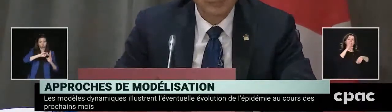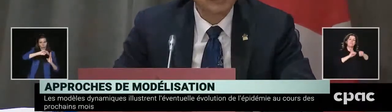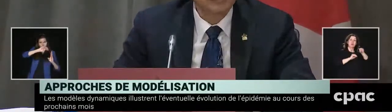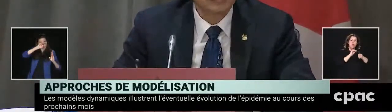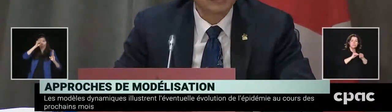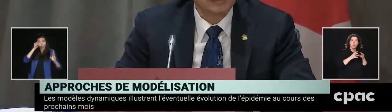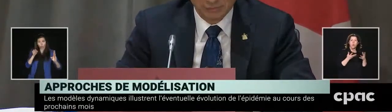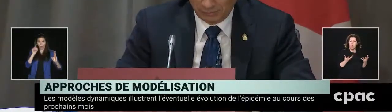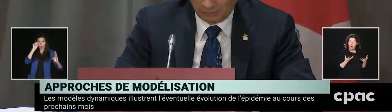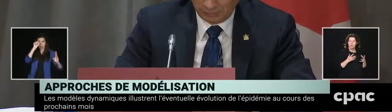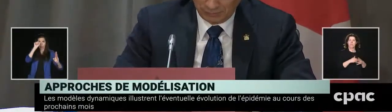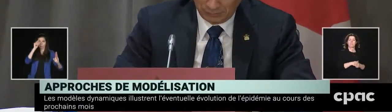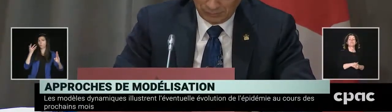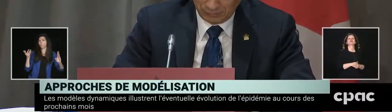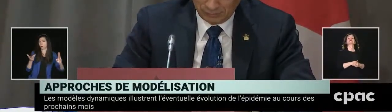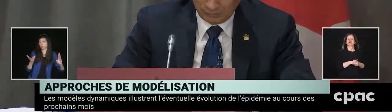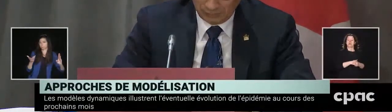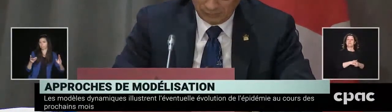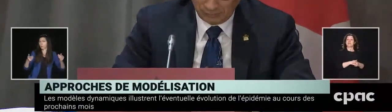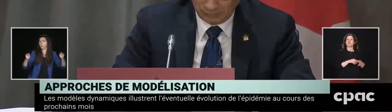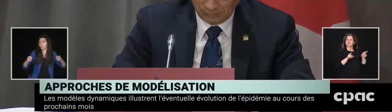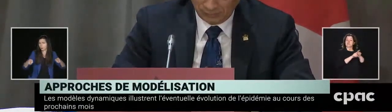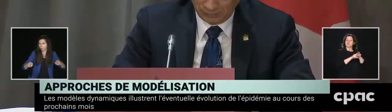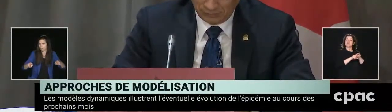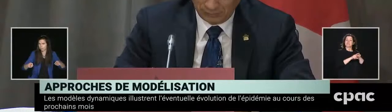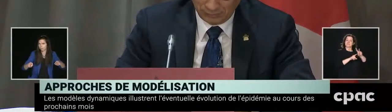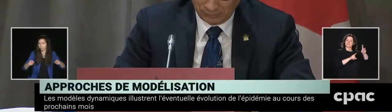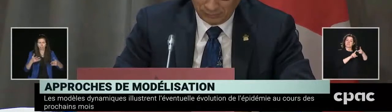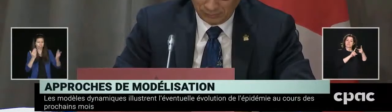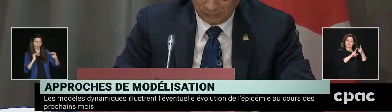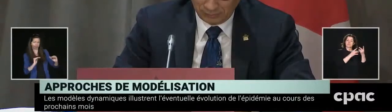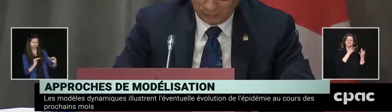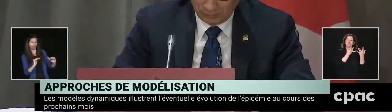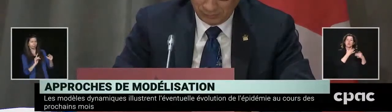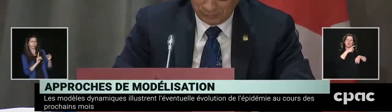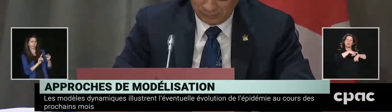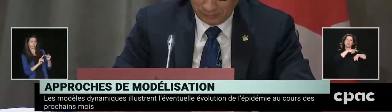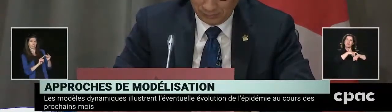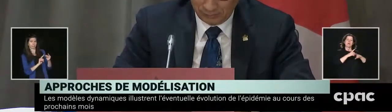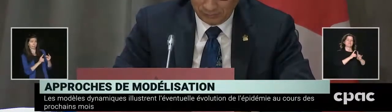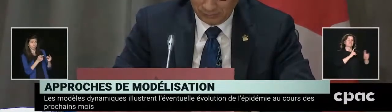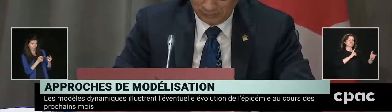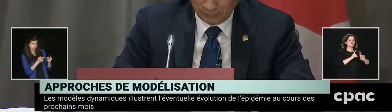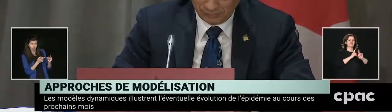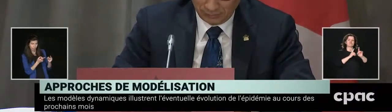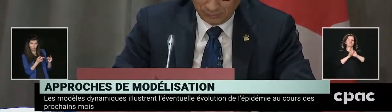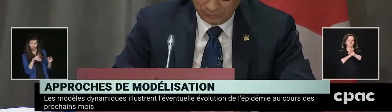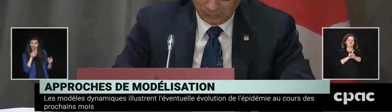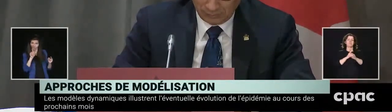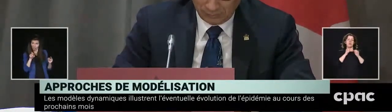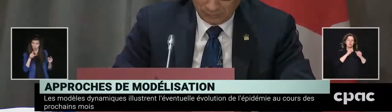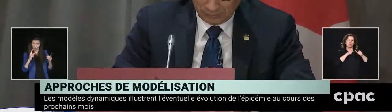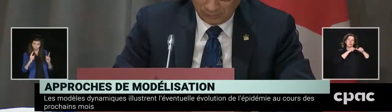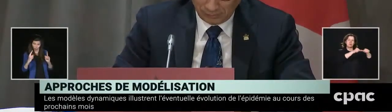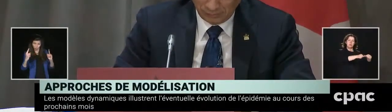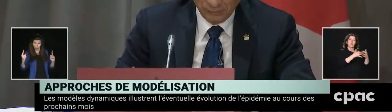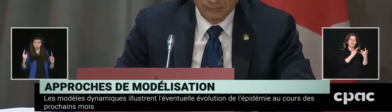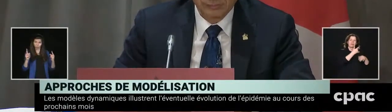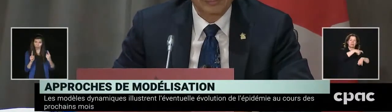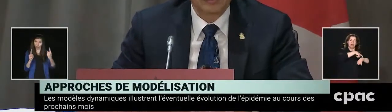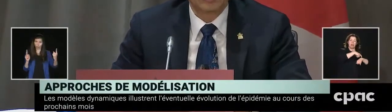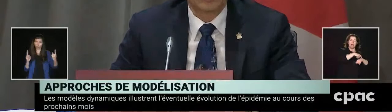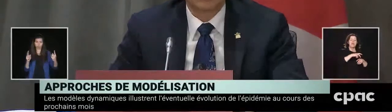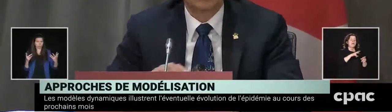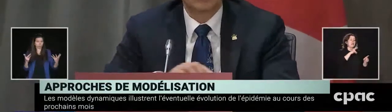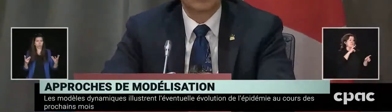là-dessus, combien de temps les mesures de distanciation physique pourraient durer? Le graphique semble suggérer jusqu'à 1 an. Donc, quel est le plus